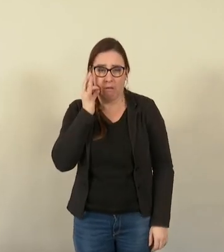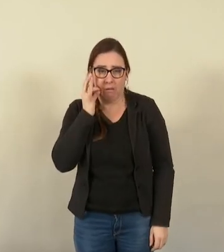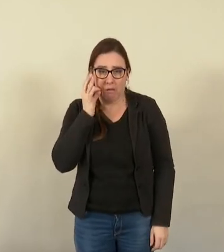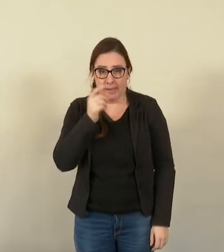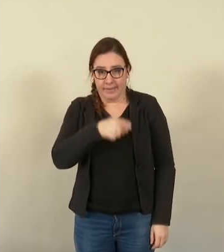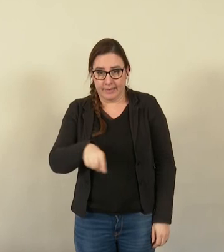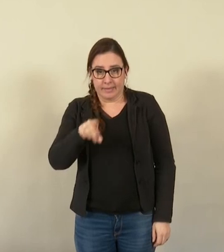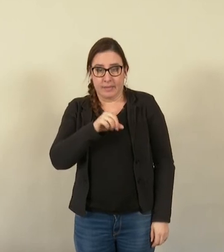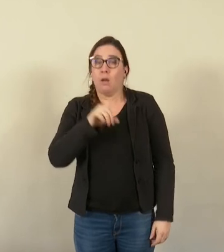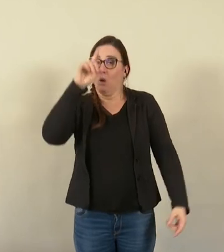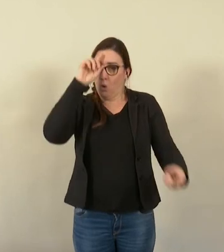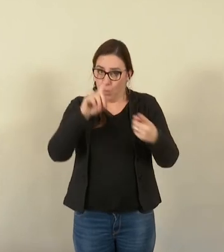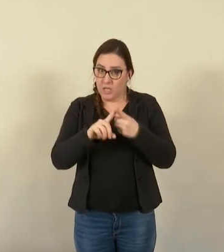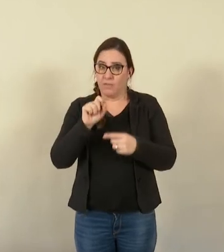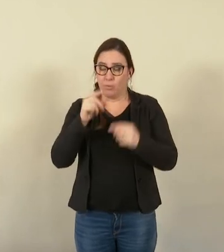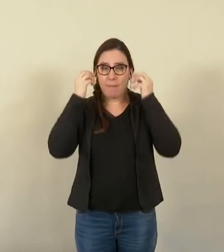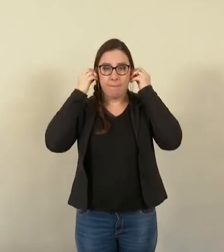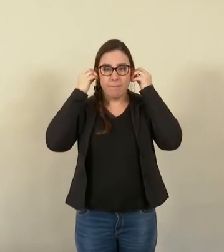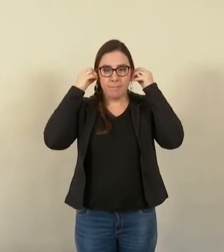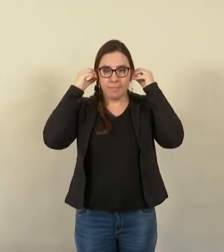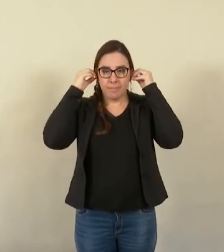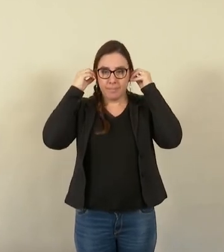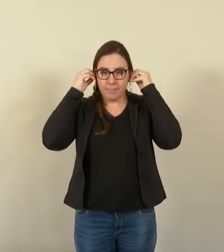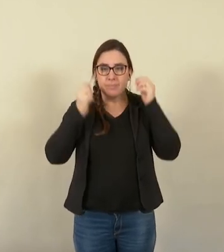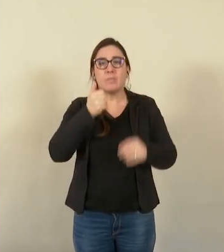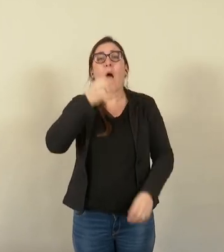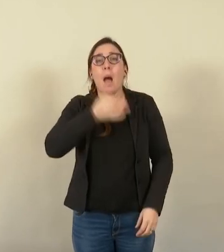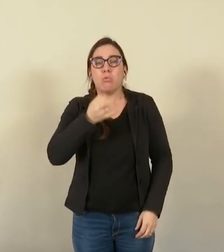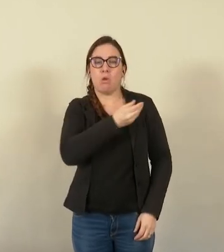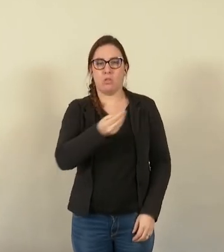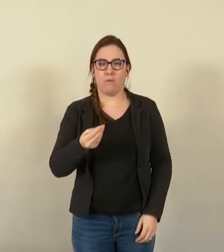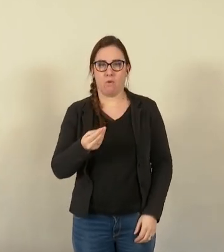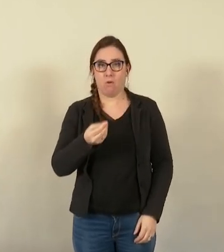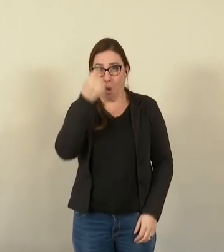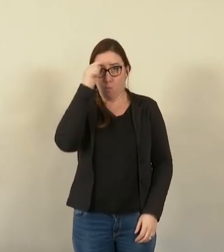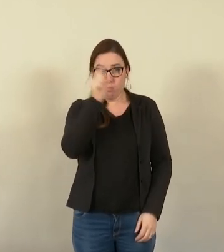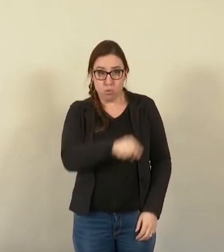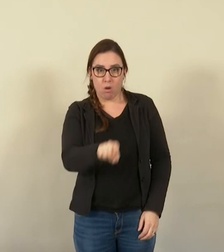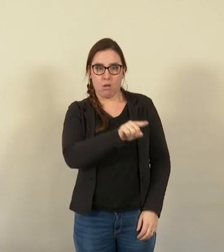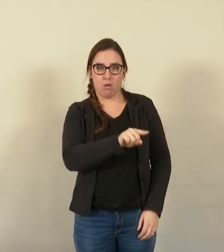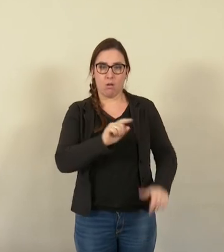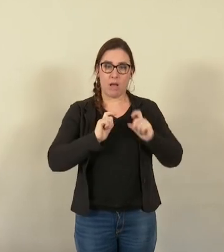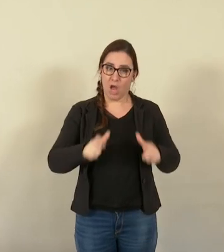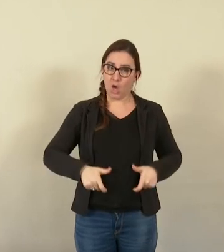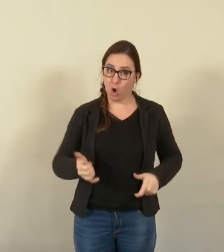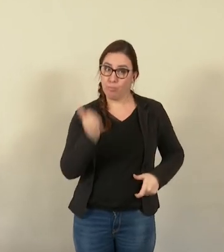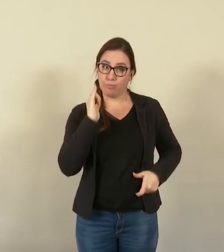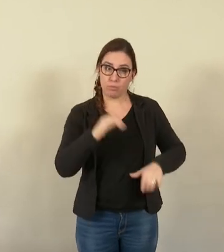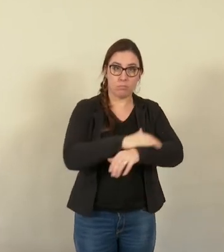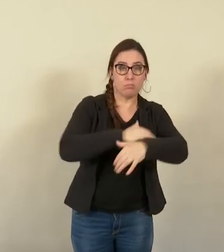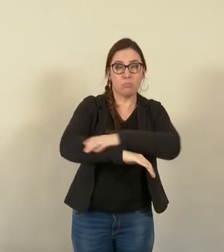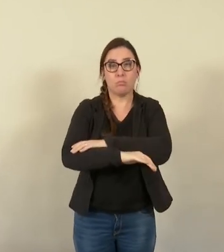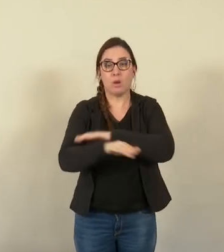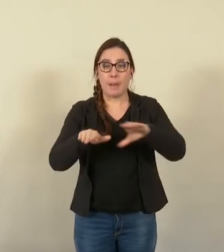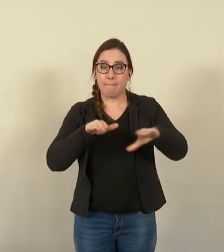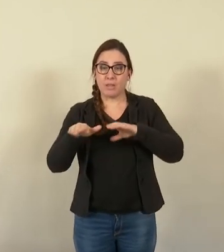le d'après l'objectif lui-même de l'Éducation Nationale 1 % des enfants et que pour ces enfants les écoles qui se sont lancées sont sur des modes